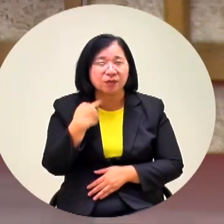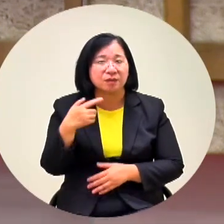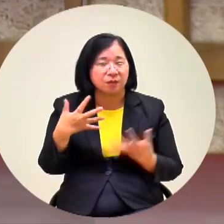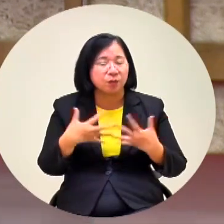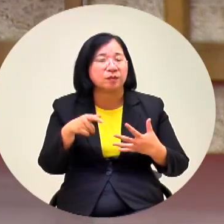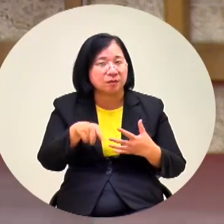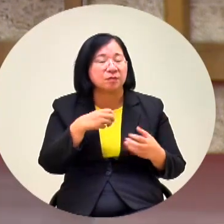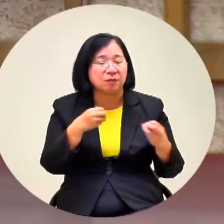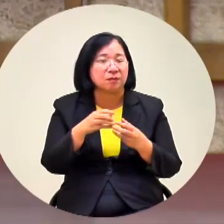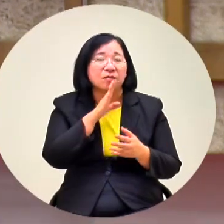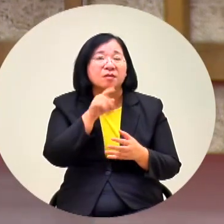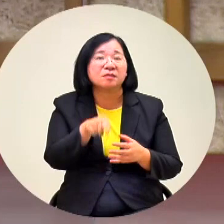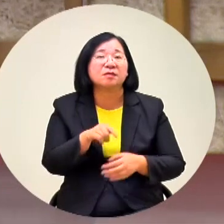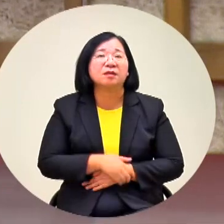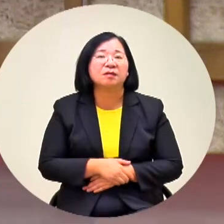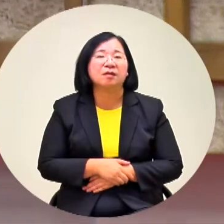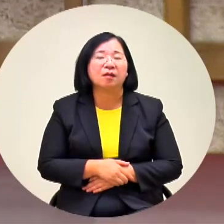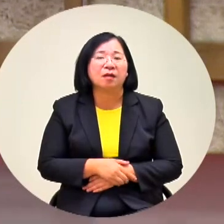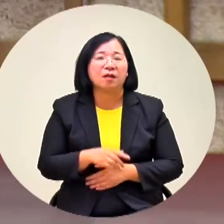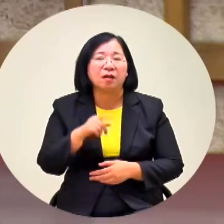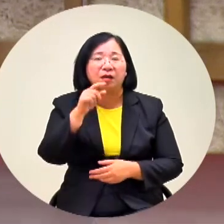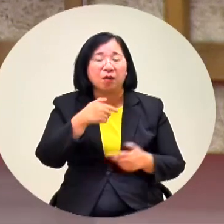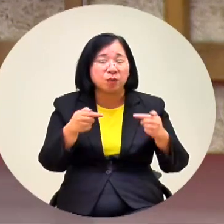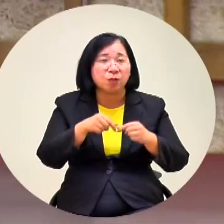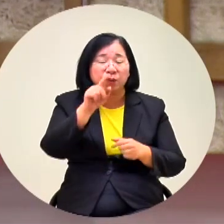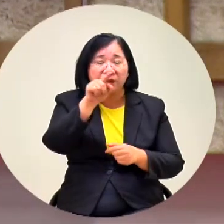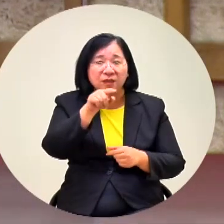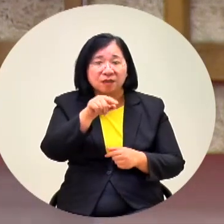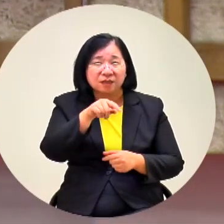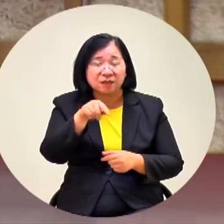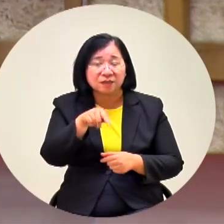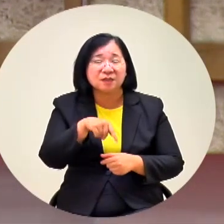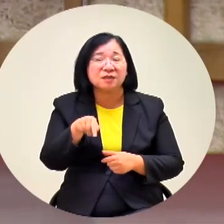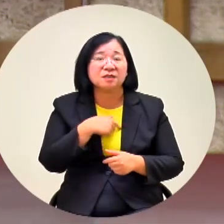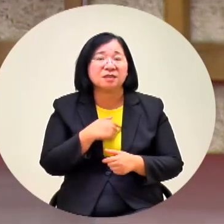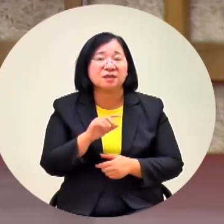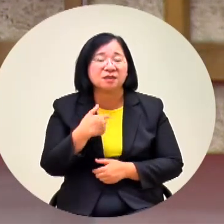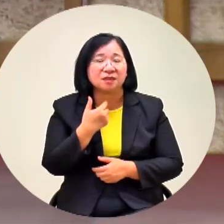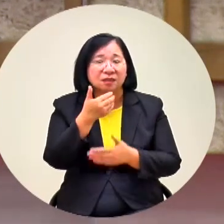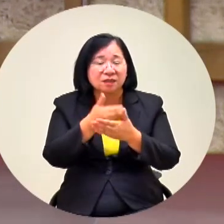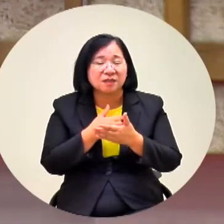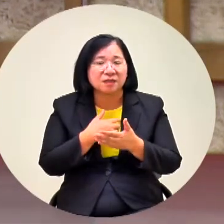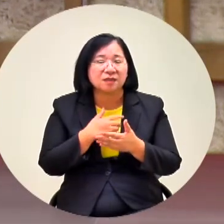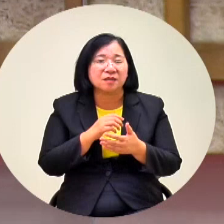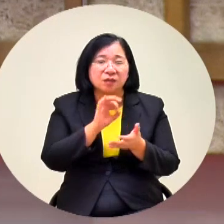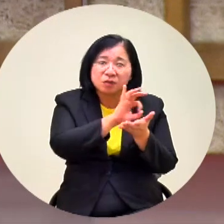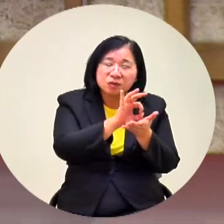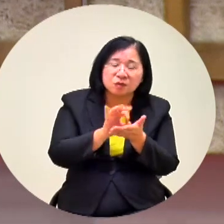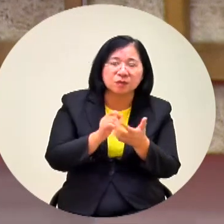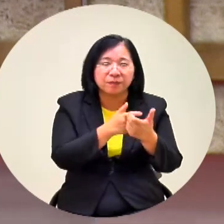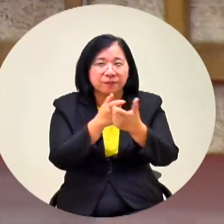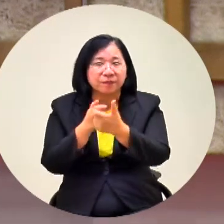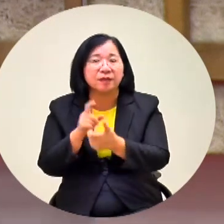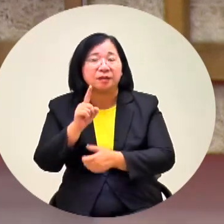不外乎就是工业的余氢或者电解氢产生的氢，进行各项的运用，包括什么运用呢？有投入电力市场，